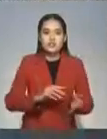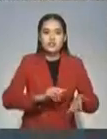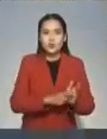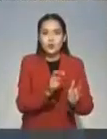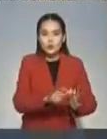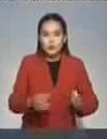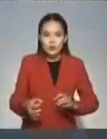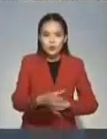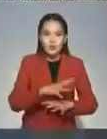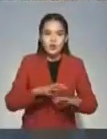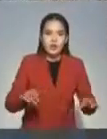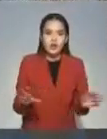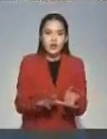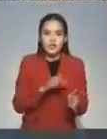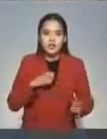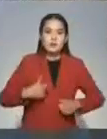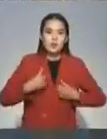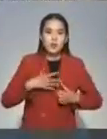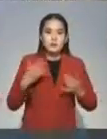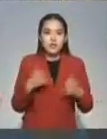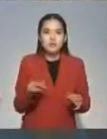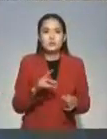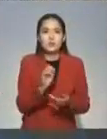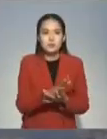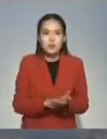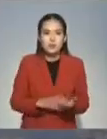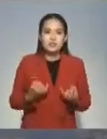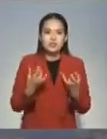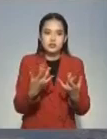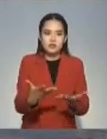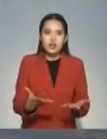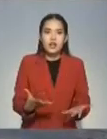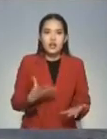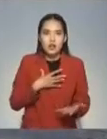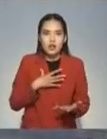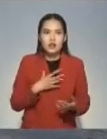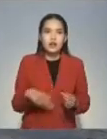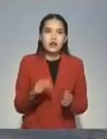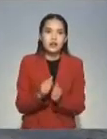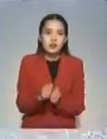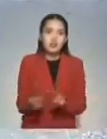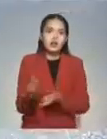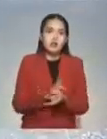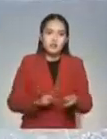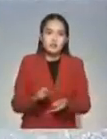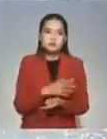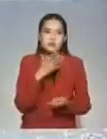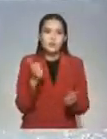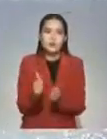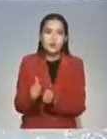расположенных пойми исиля и вода в реке продолжает пребывать дчс уже зафиксировали перелив через трассу